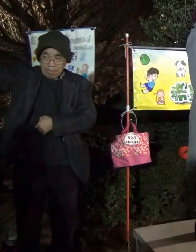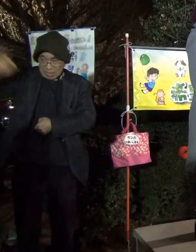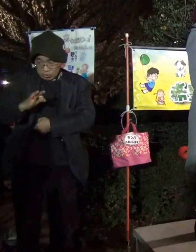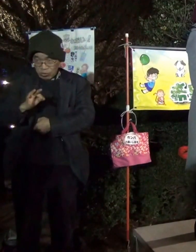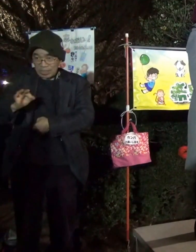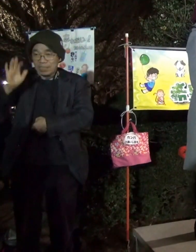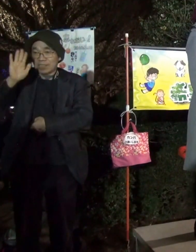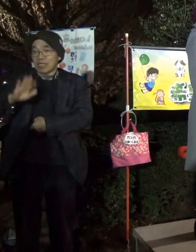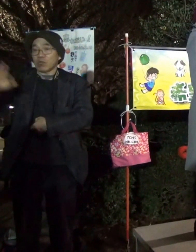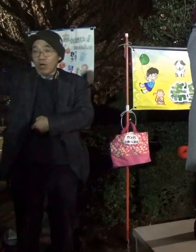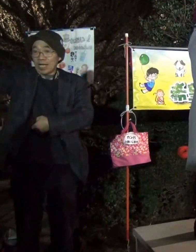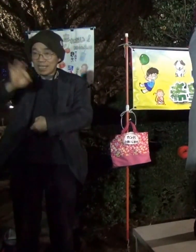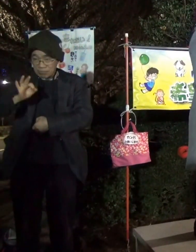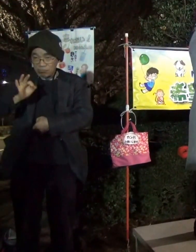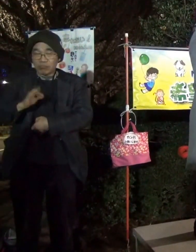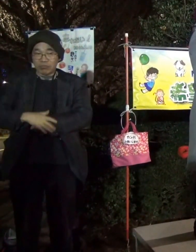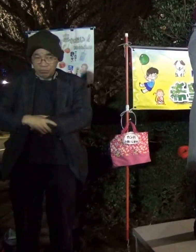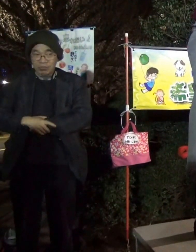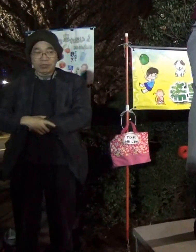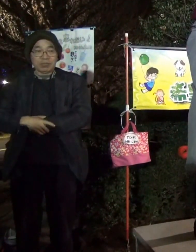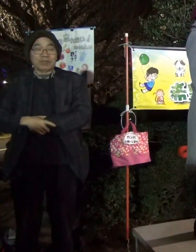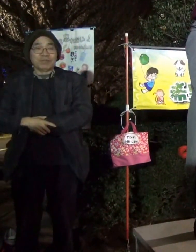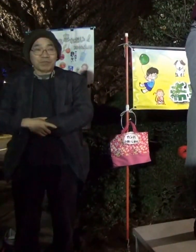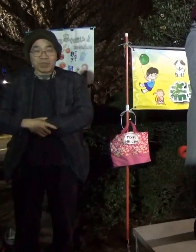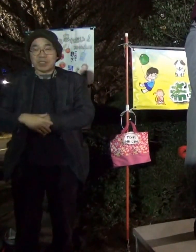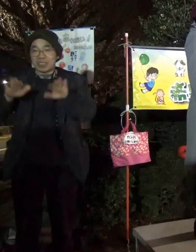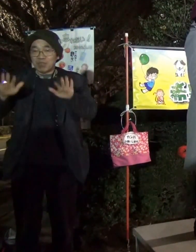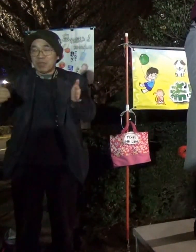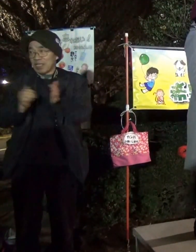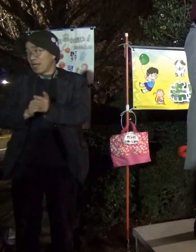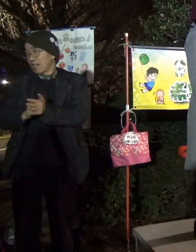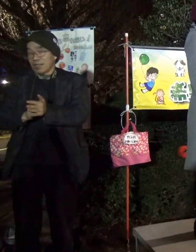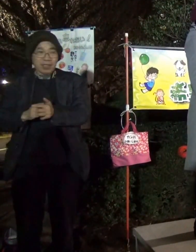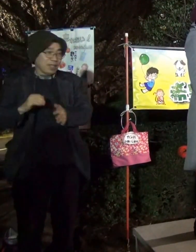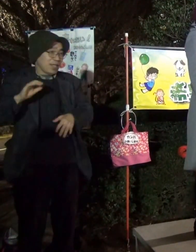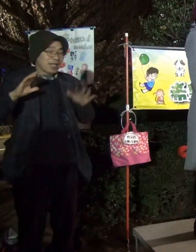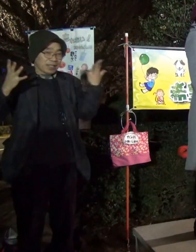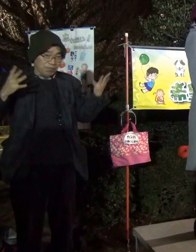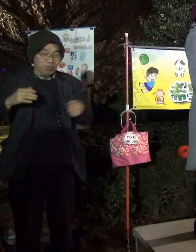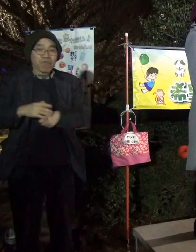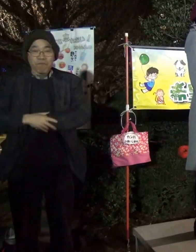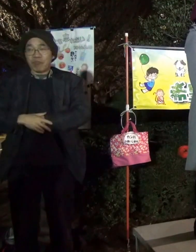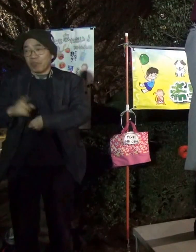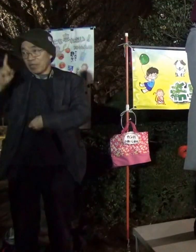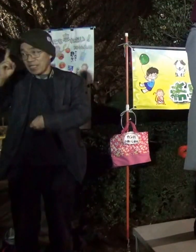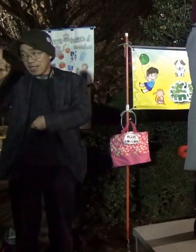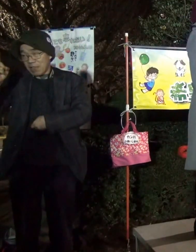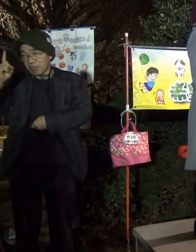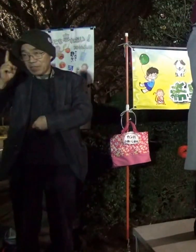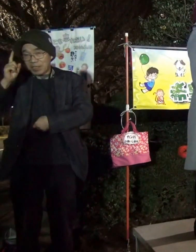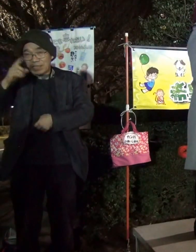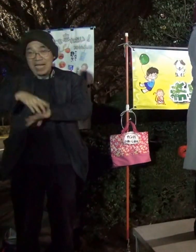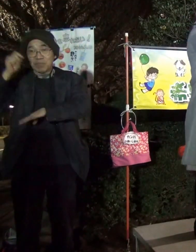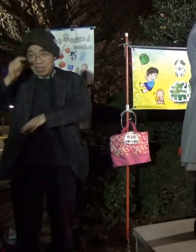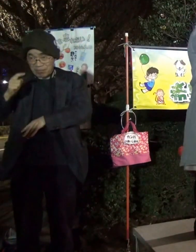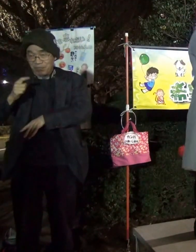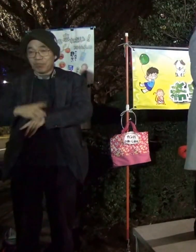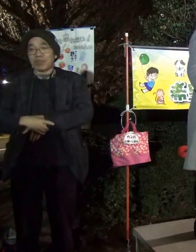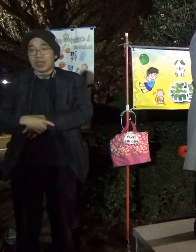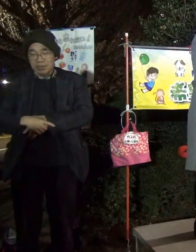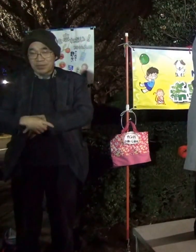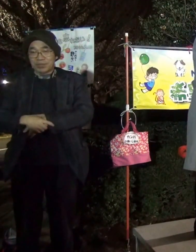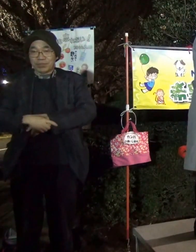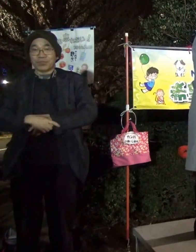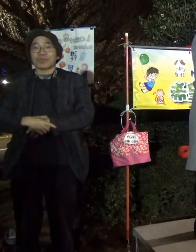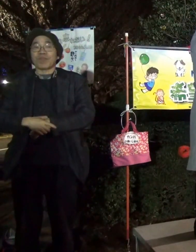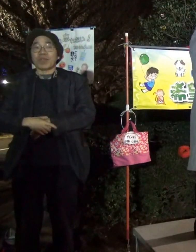的ね。 そうですよ、今までなかったんですから。これはね、 どんどんだってこれ1件目だからね、 まだまだこれからたくさん、そ